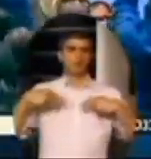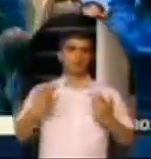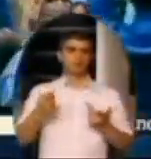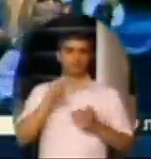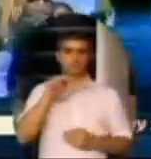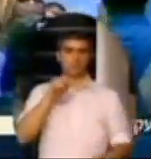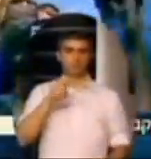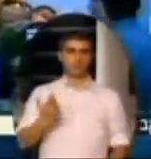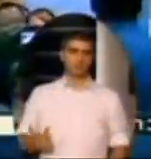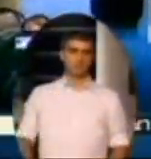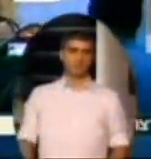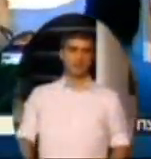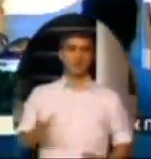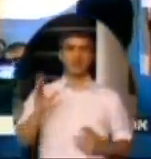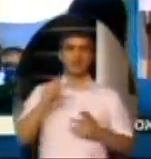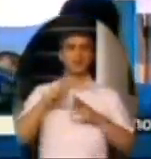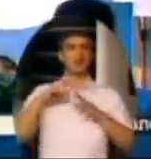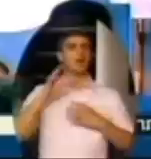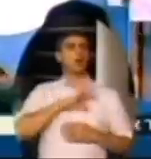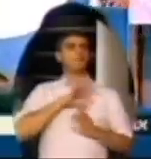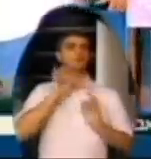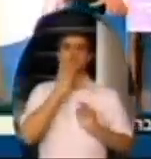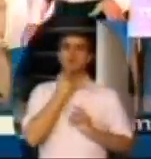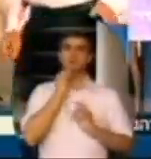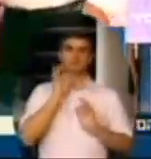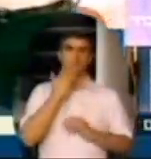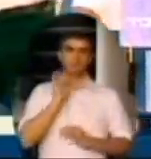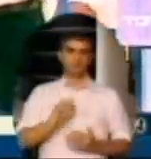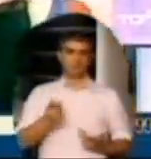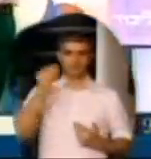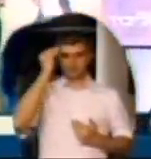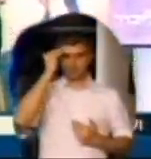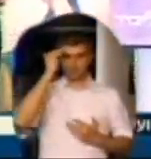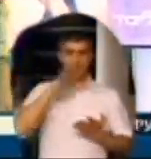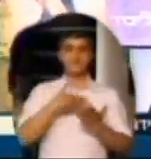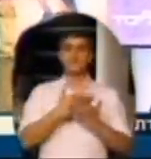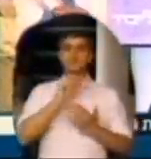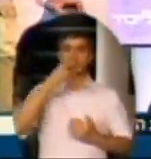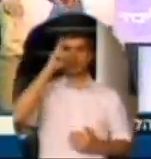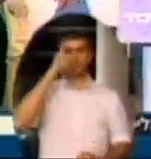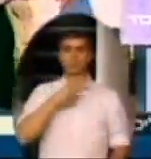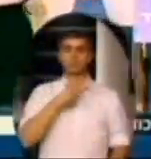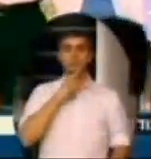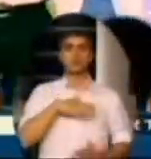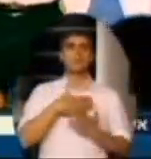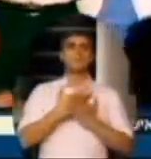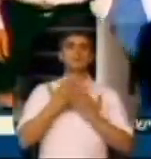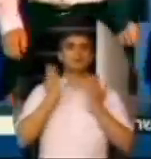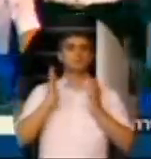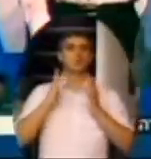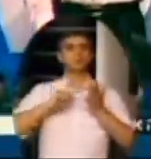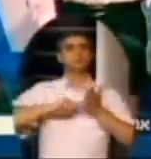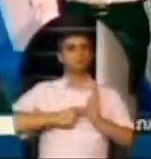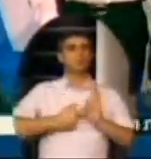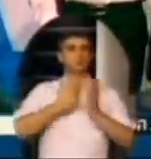מסוימות בנושא הזה על הצביון היהודי בכלל א כי זכרו שהמצע של הליכוד הוא מצא מאוד